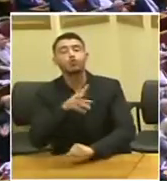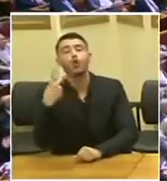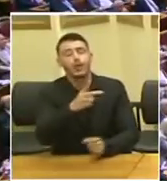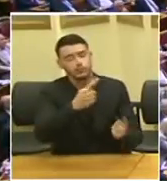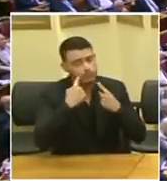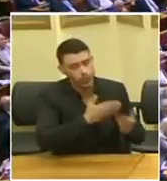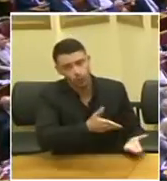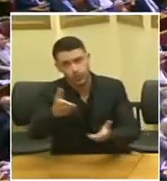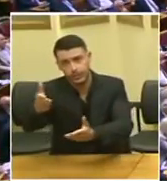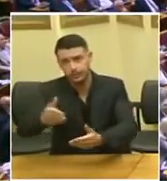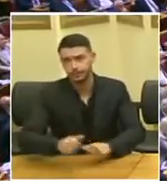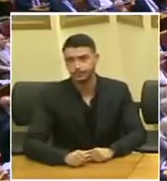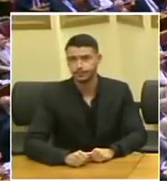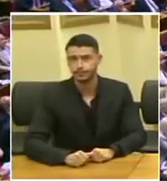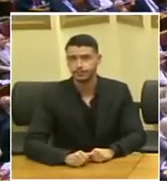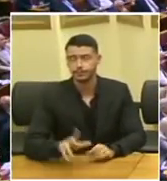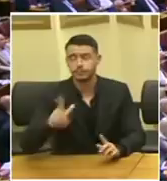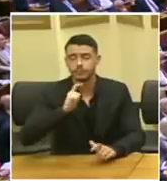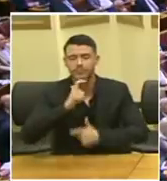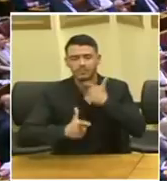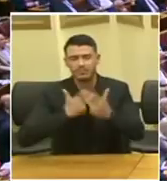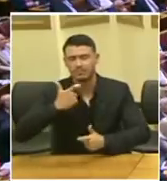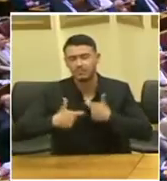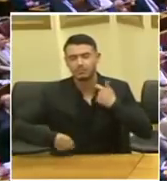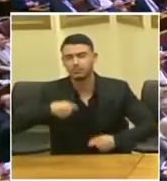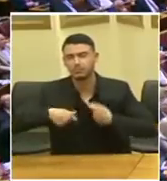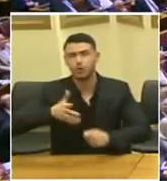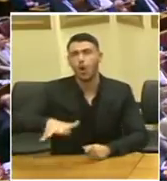μετά... Κάντε ησυχία παρακαλώ. Μετά το